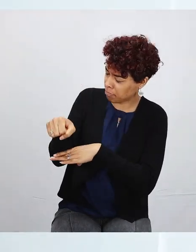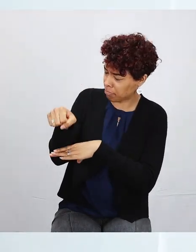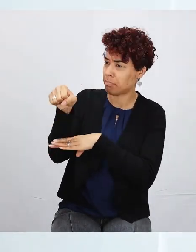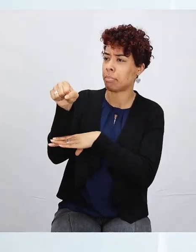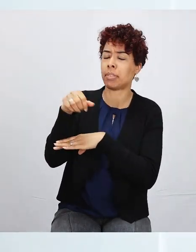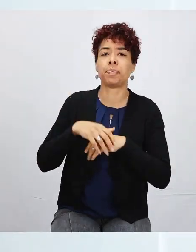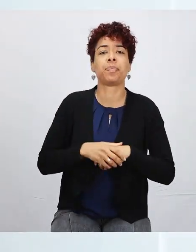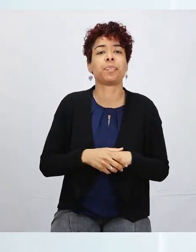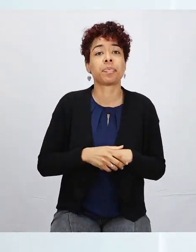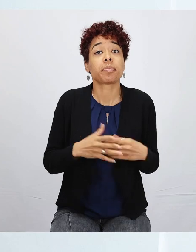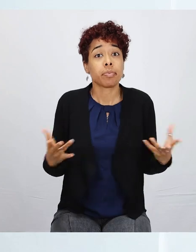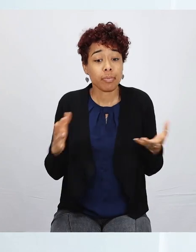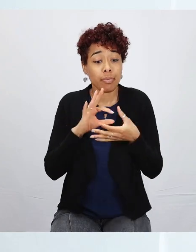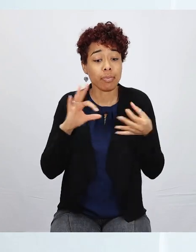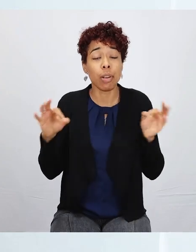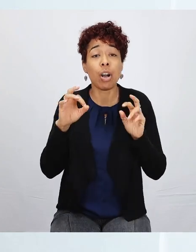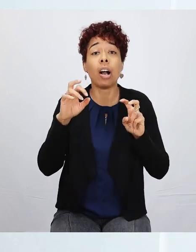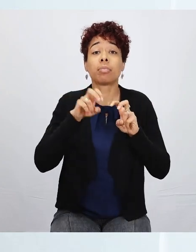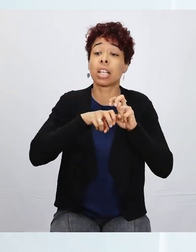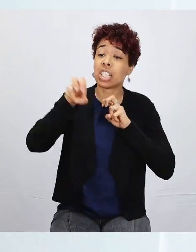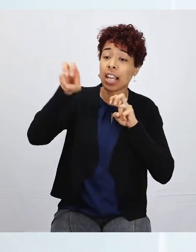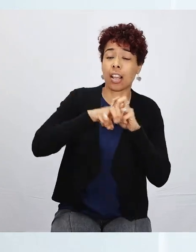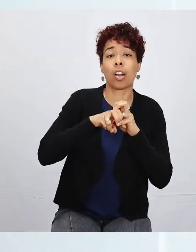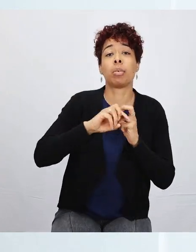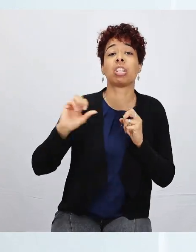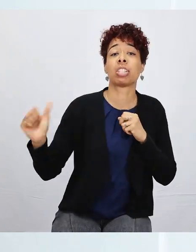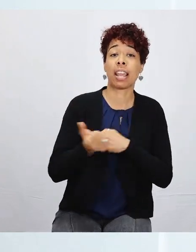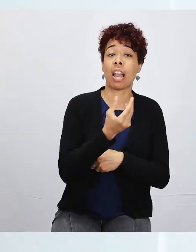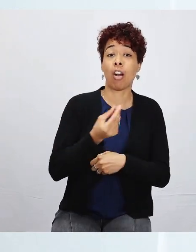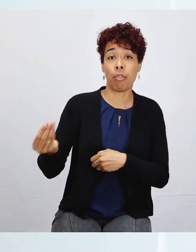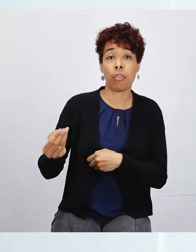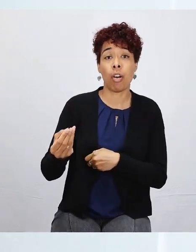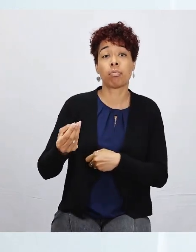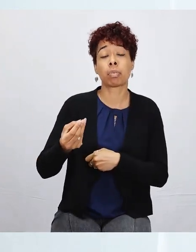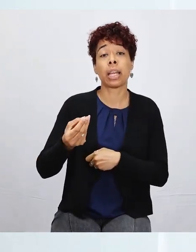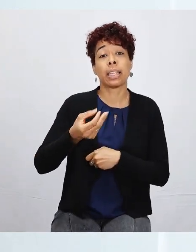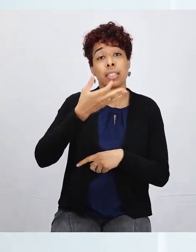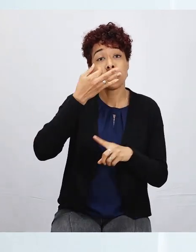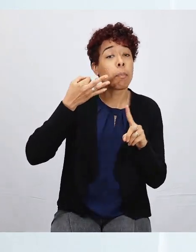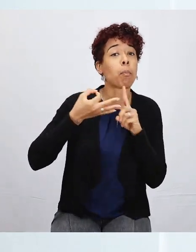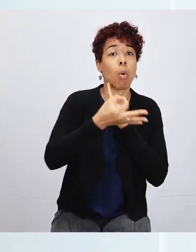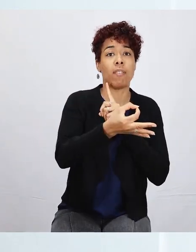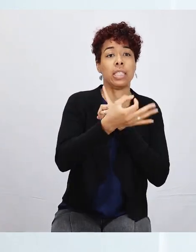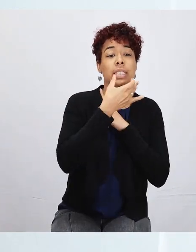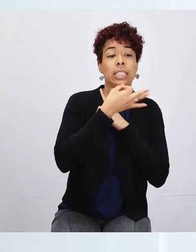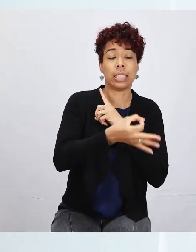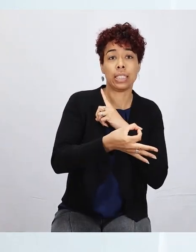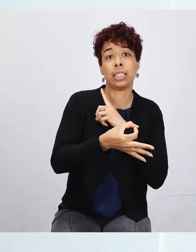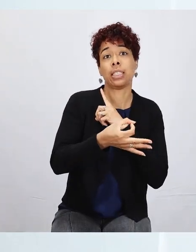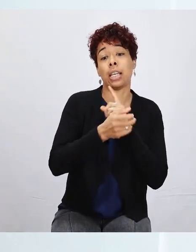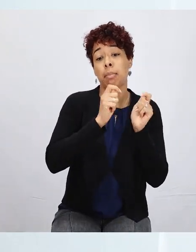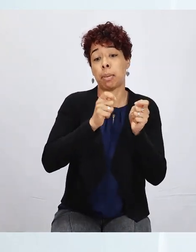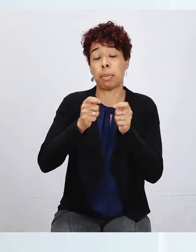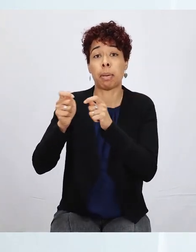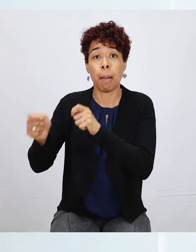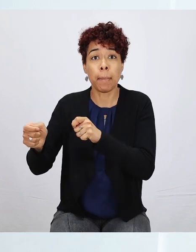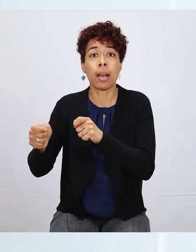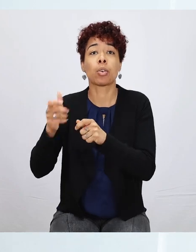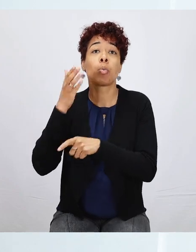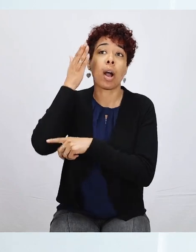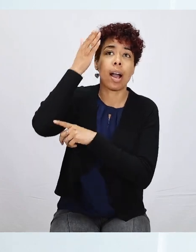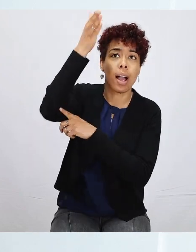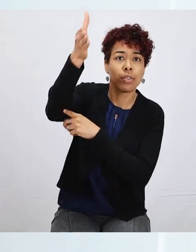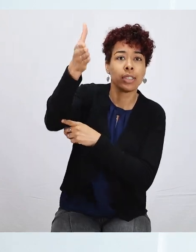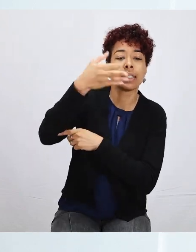avec Jacob qui est en train de prophétiser sur ses enfants, ce qui va déterminer l'identité et la fonction de leur vie et des tribus qui